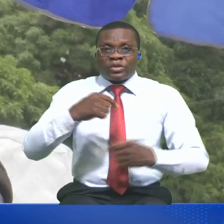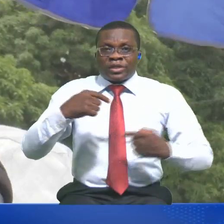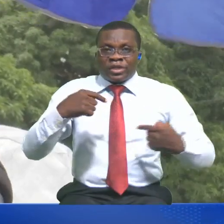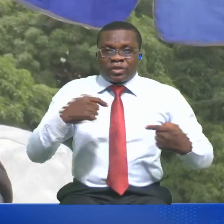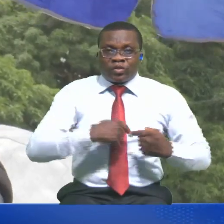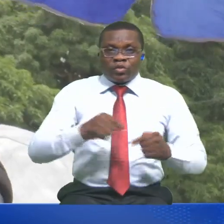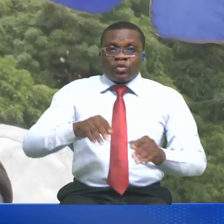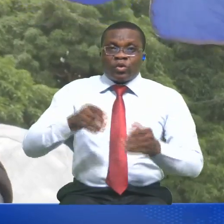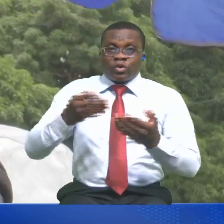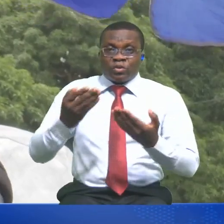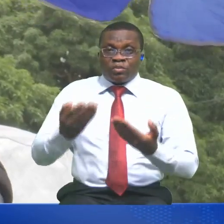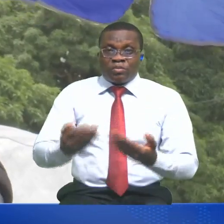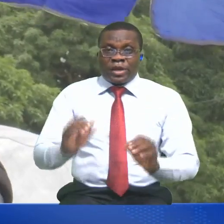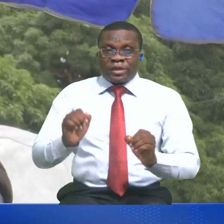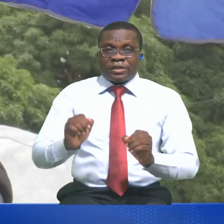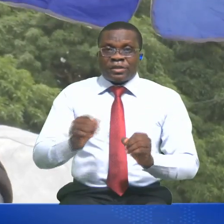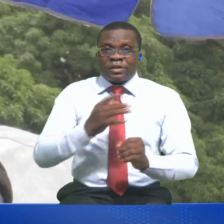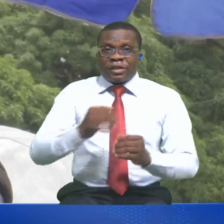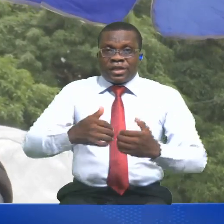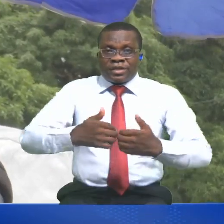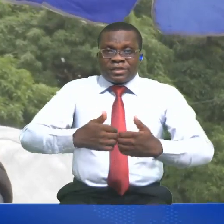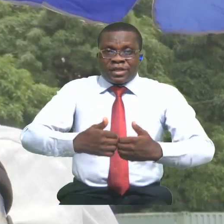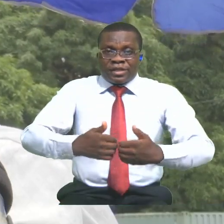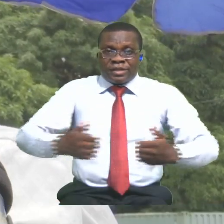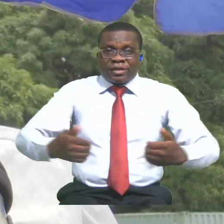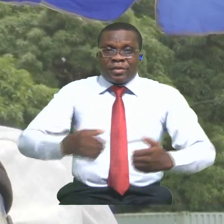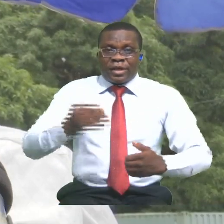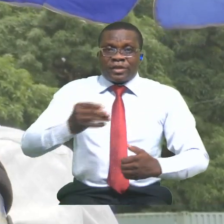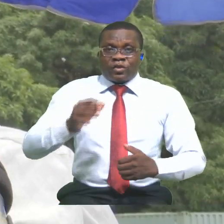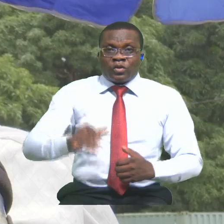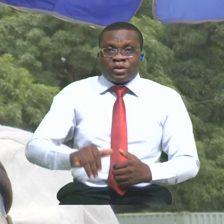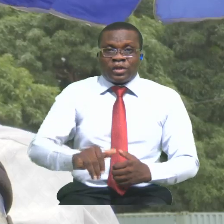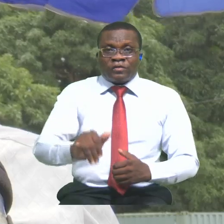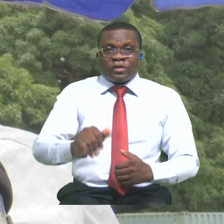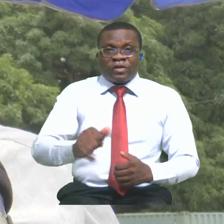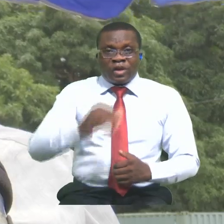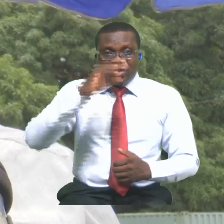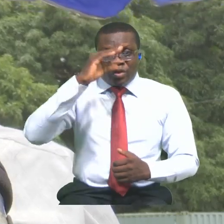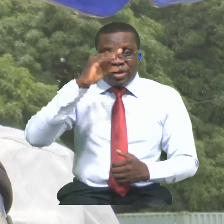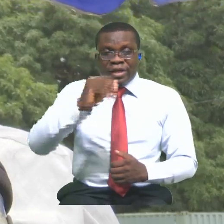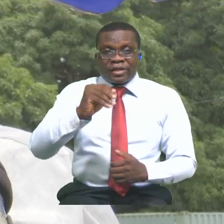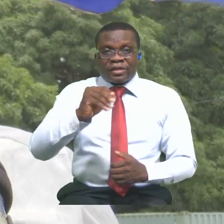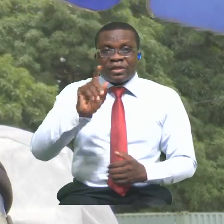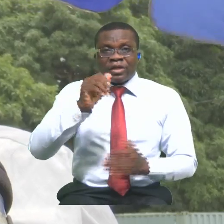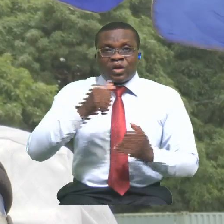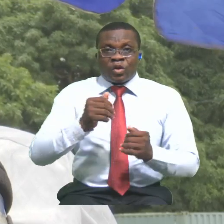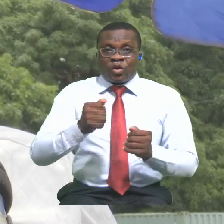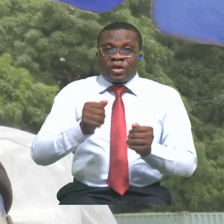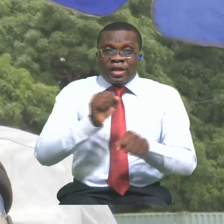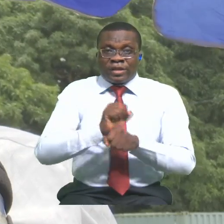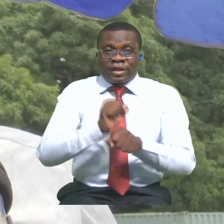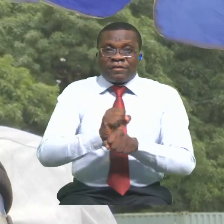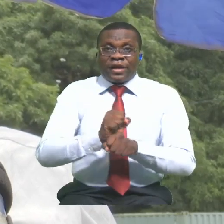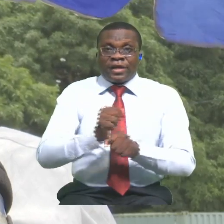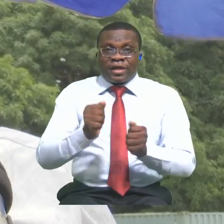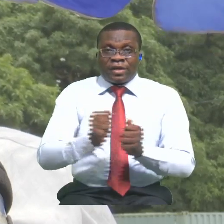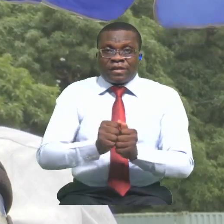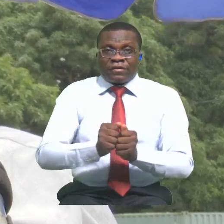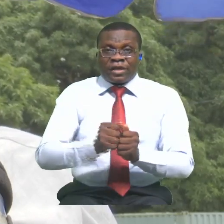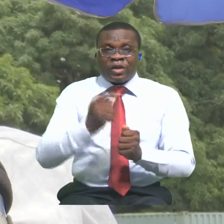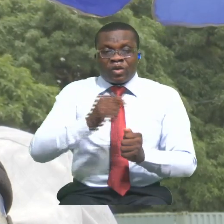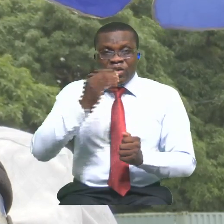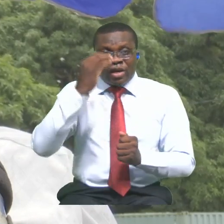perte et cette séparation définitive d'un être qu'on a côtoyé, qu'on a